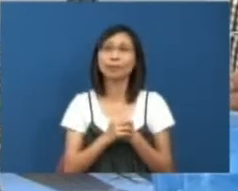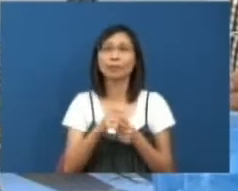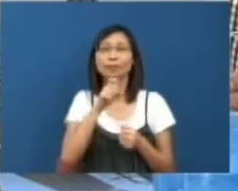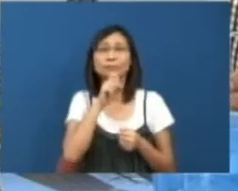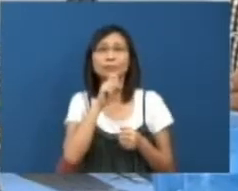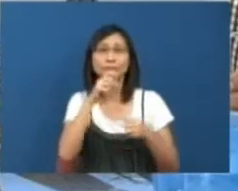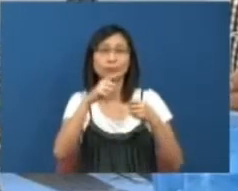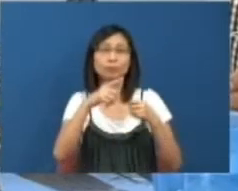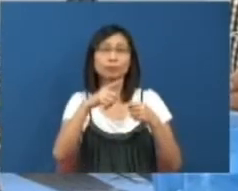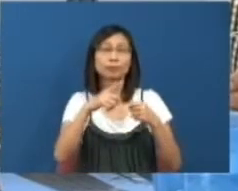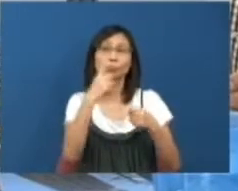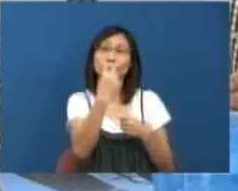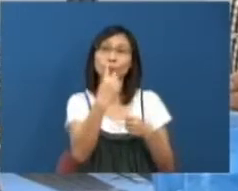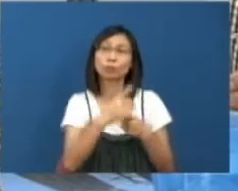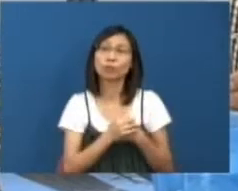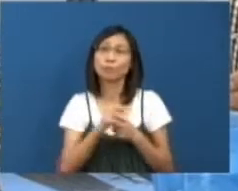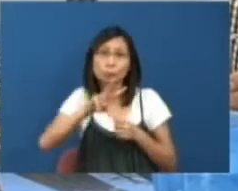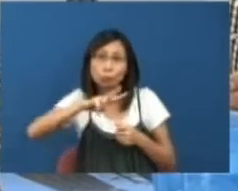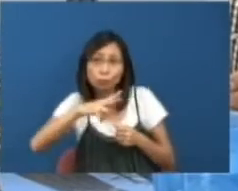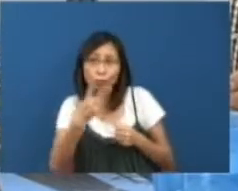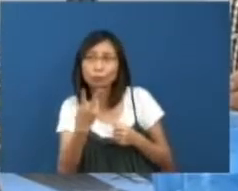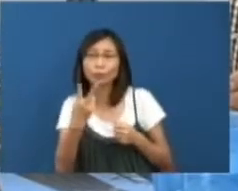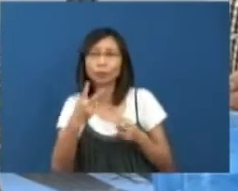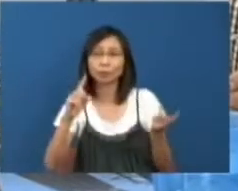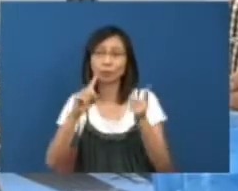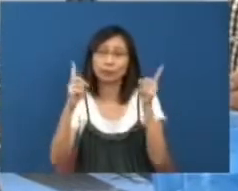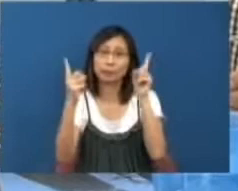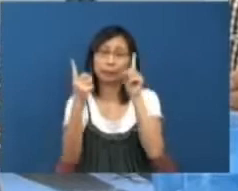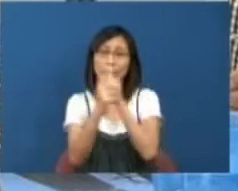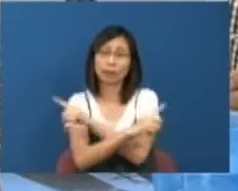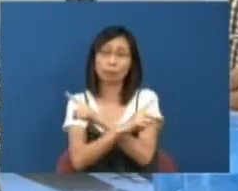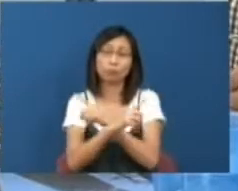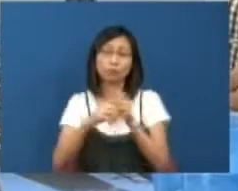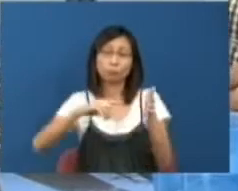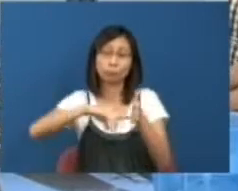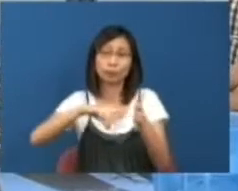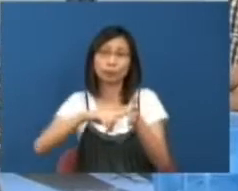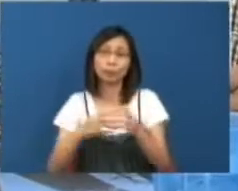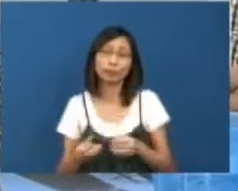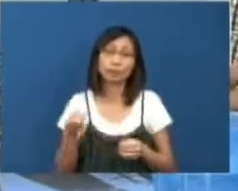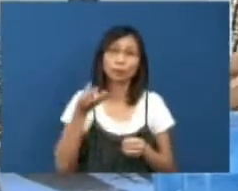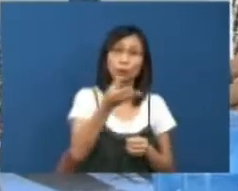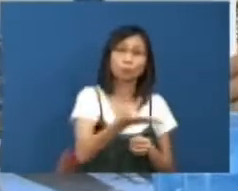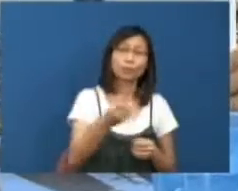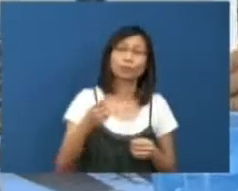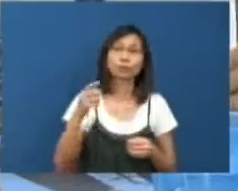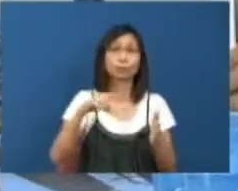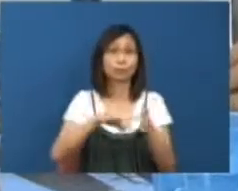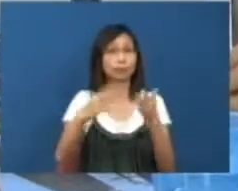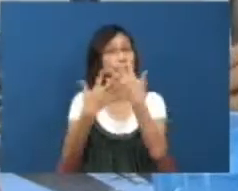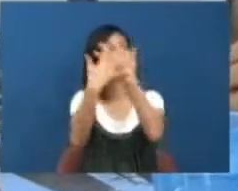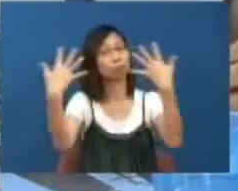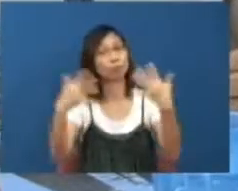咧，就係將佢咧就轉翻做去交流電咧，就輸入個電網嘅。咁另外有一種咧，即係我而